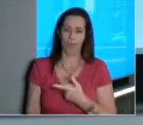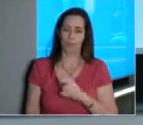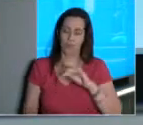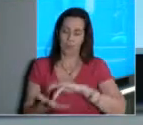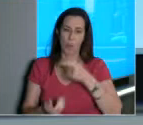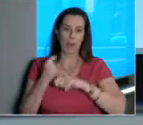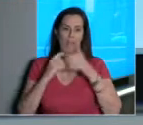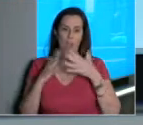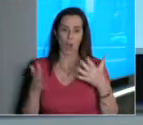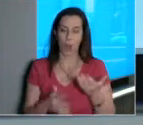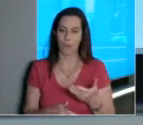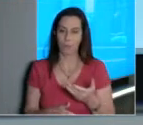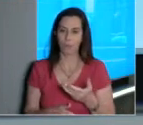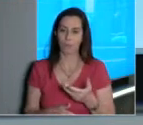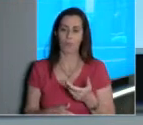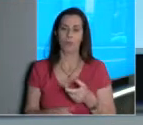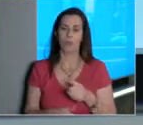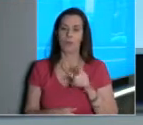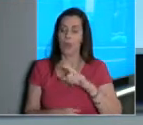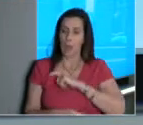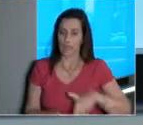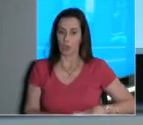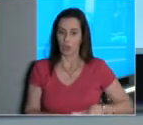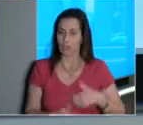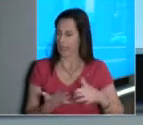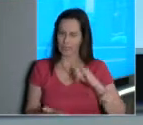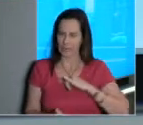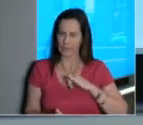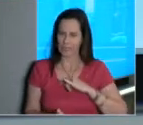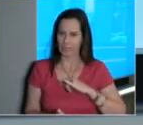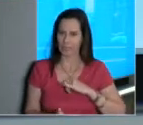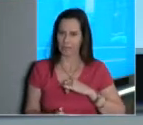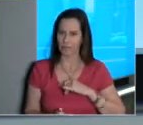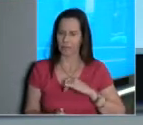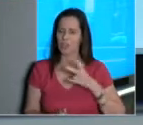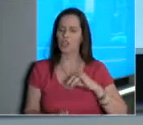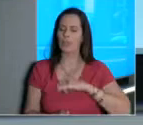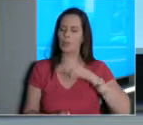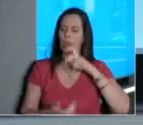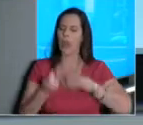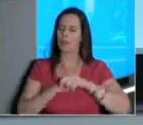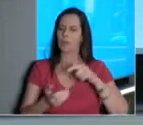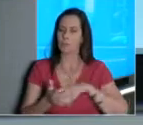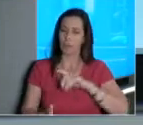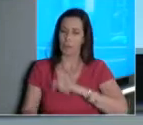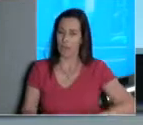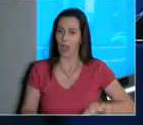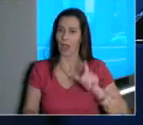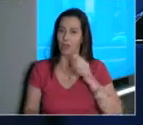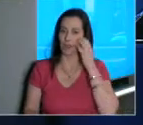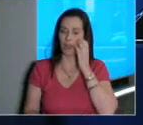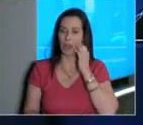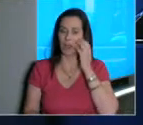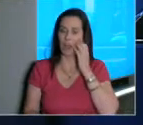הכי גדול. ובאופן כללי, לעיריות אין אינטרס להגדיל את המגורים, יש להם אינטרס לעסקים. בגלל זה גם קרמל שם